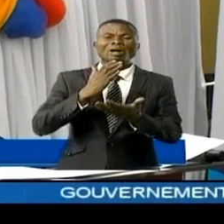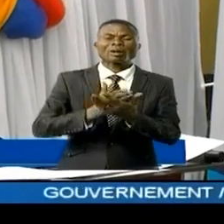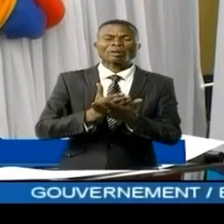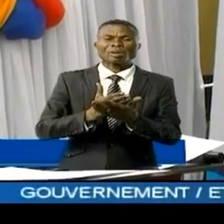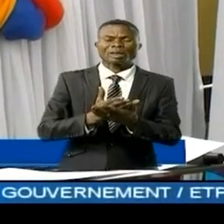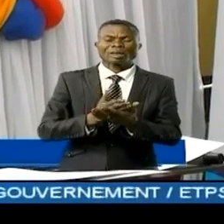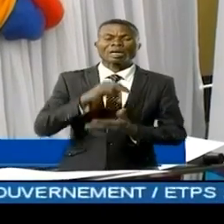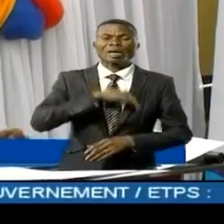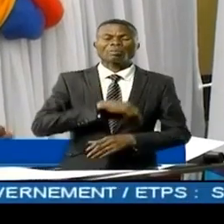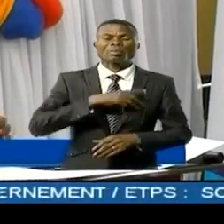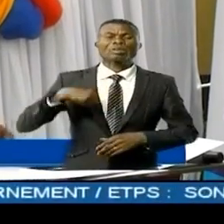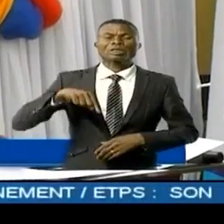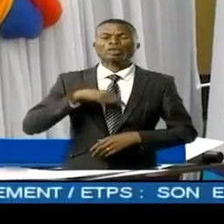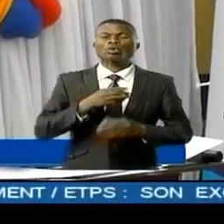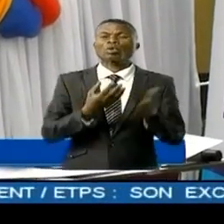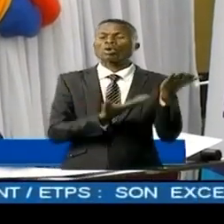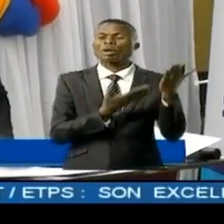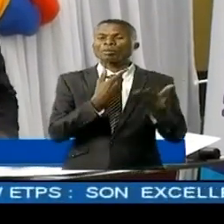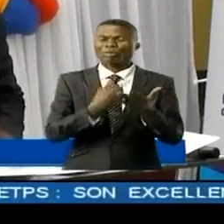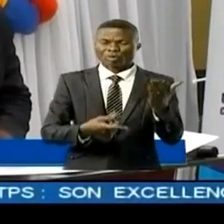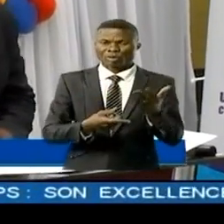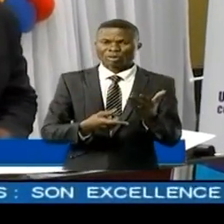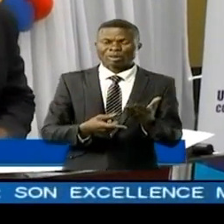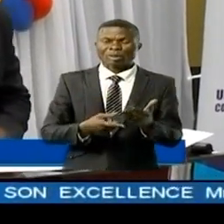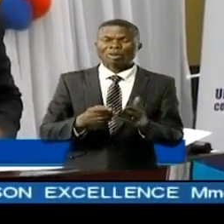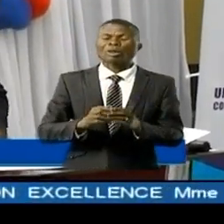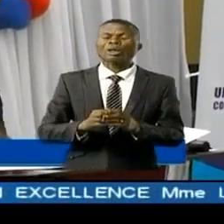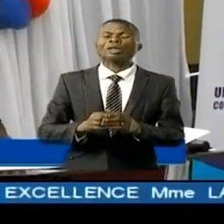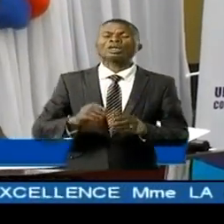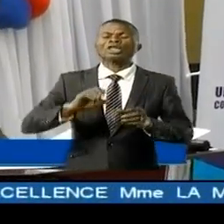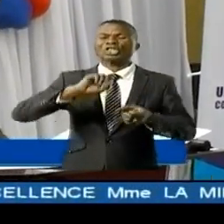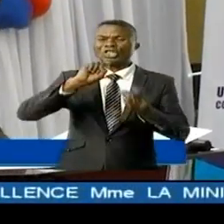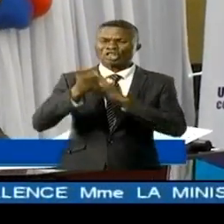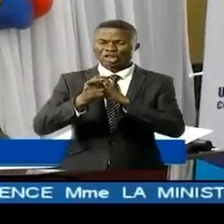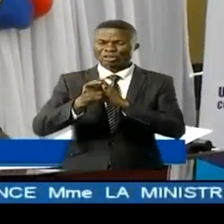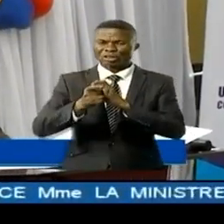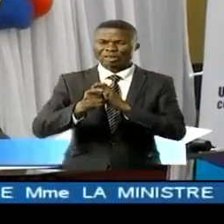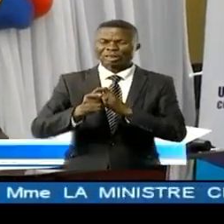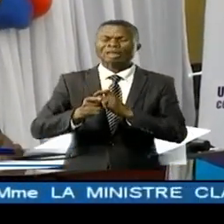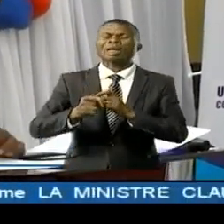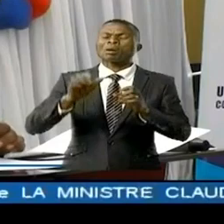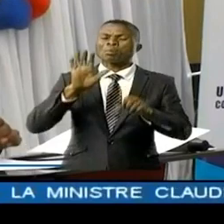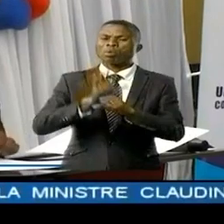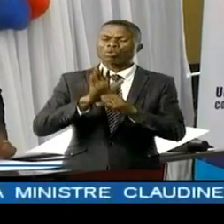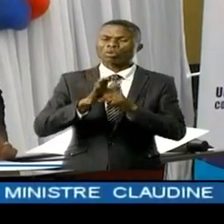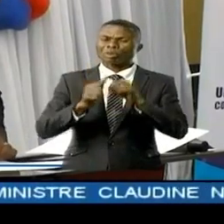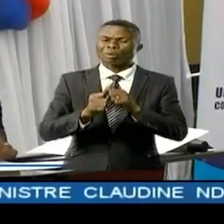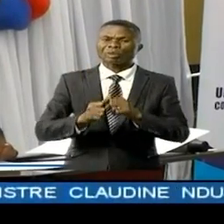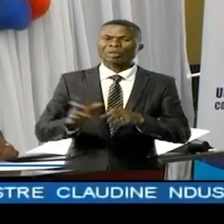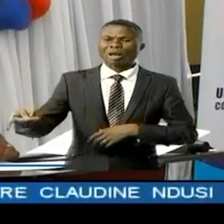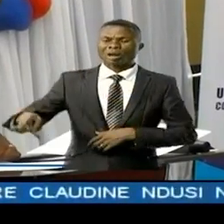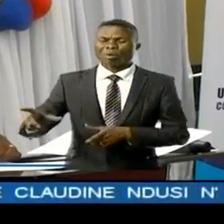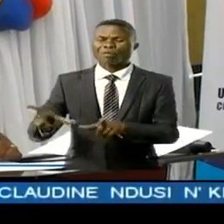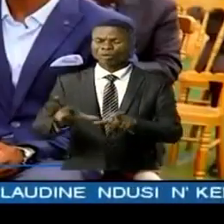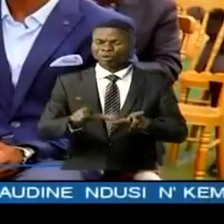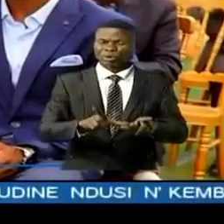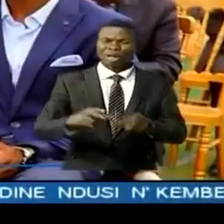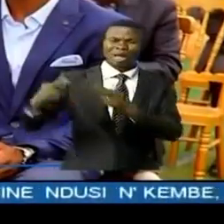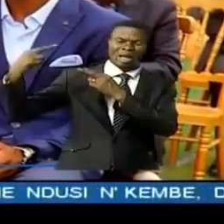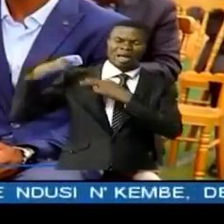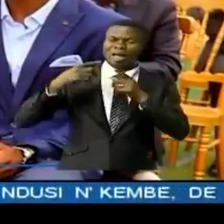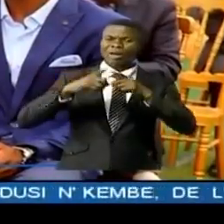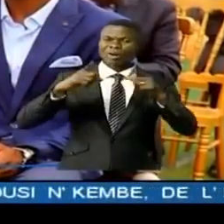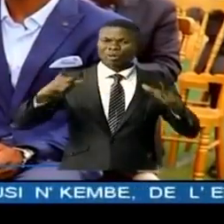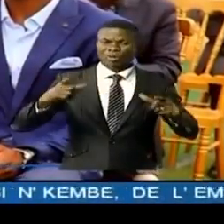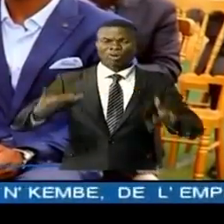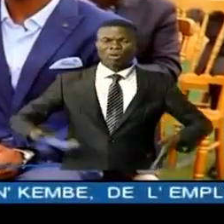mission c'est de parvenir à l'éclosion d'une classe moyenne aux lois là bas dans la réalisation de cette lourde tâche je suis